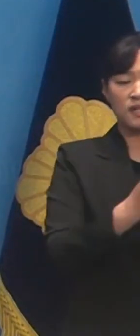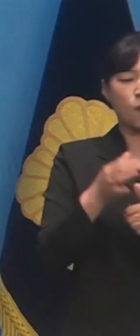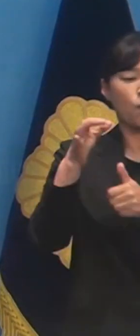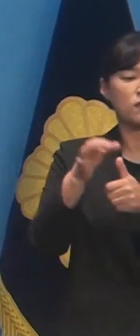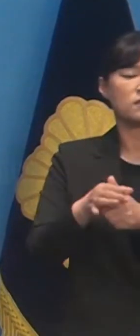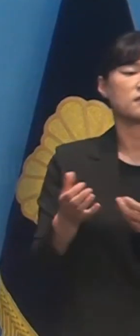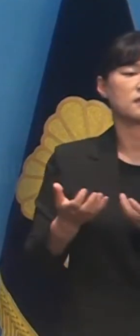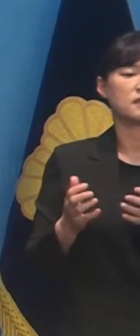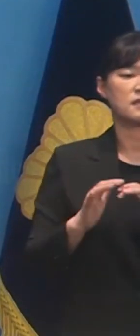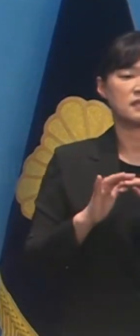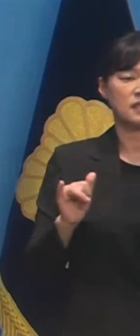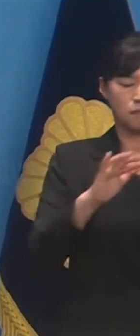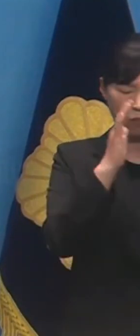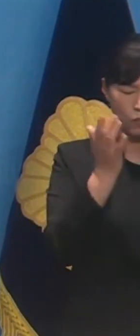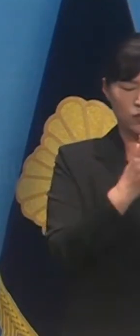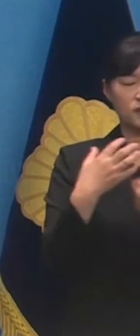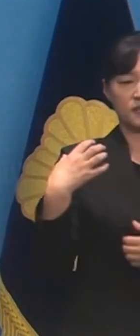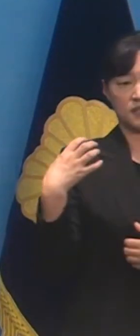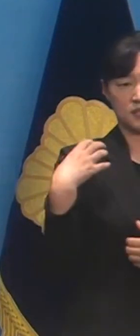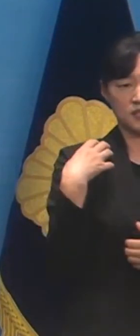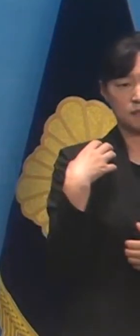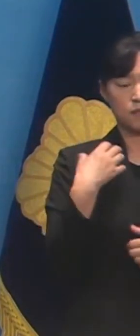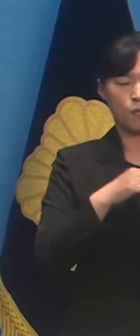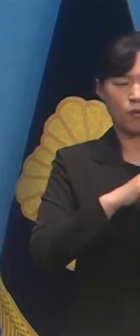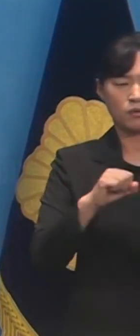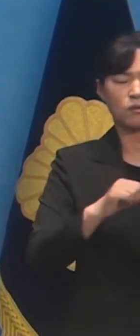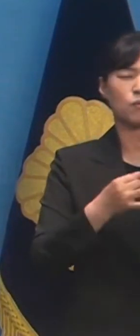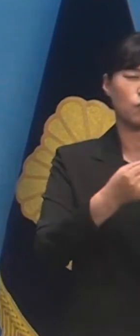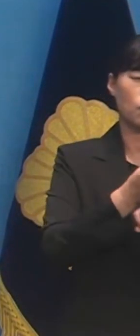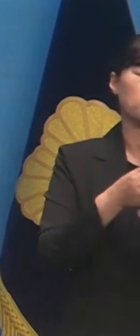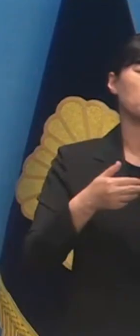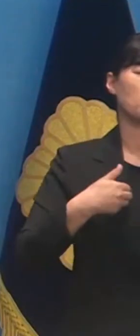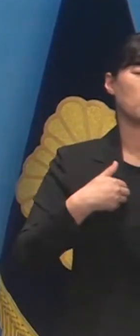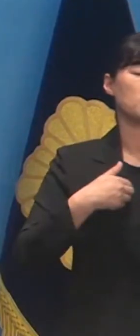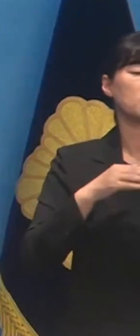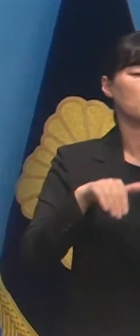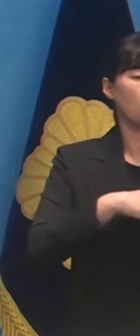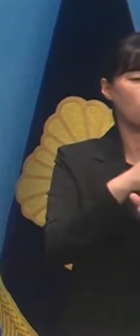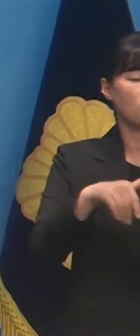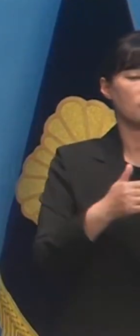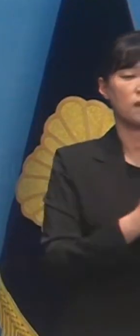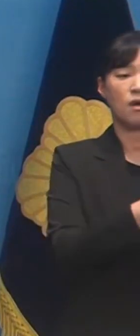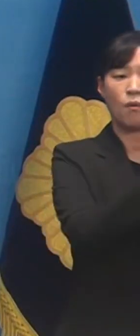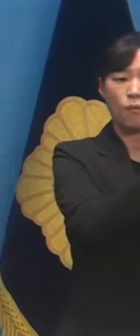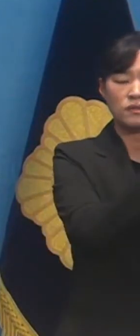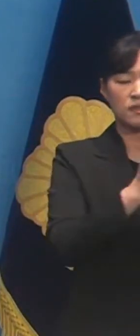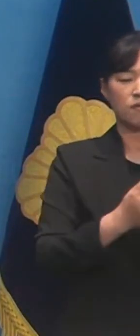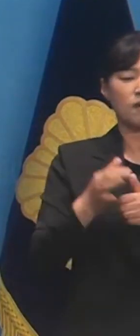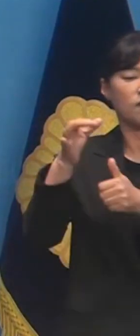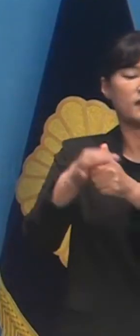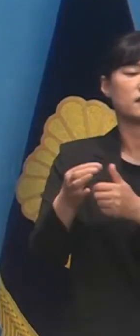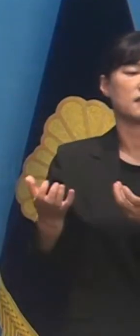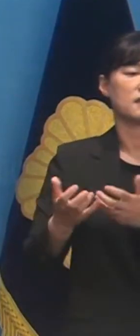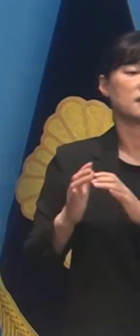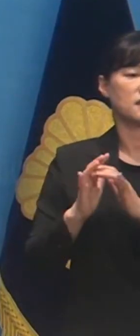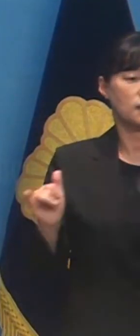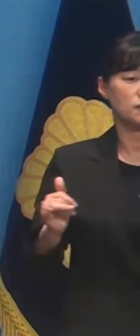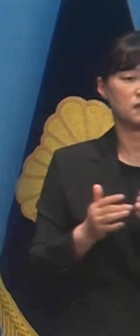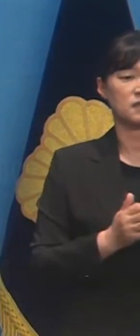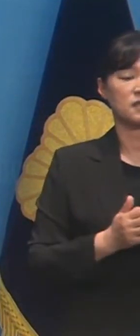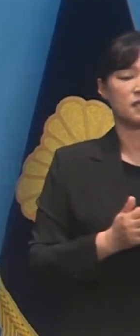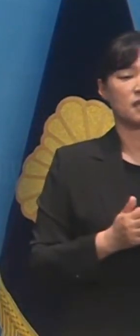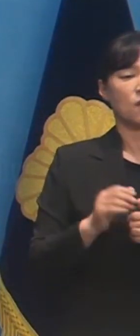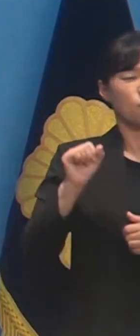모두의 책임 있는 행동이 절실히 요구되는 시점입니다. 하나옵션과 하청업체들은 김형수